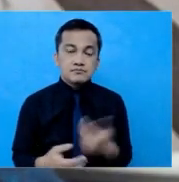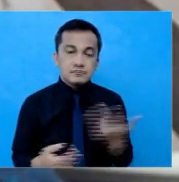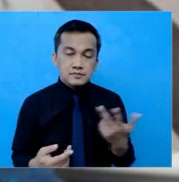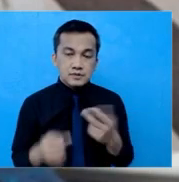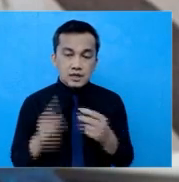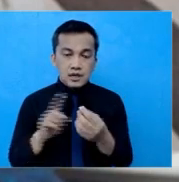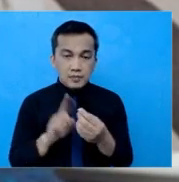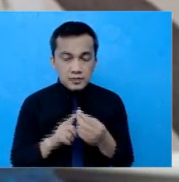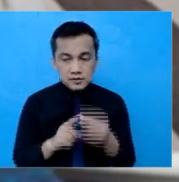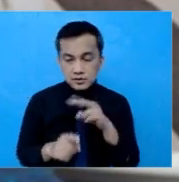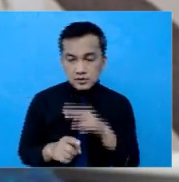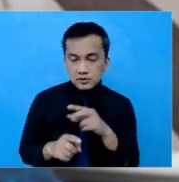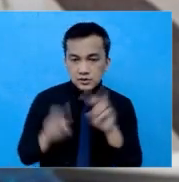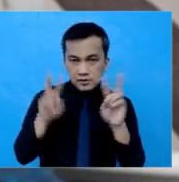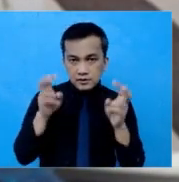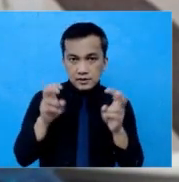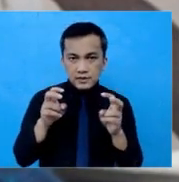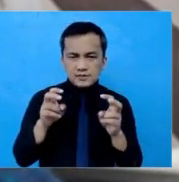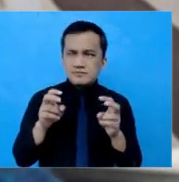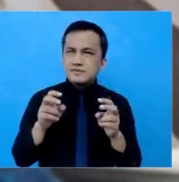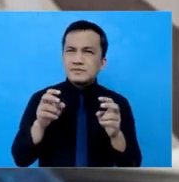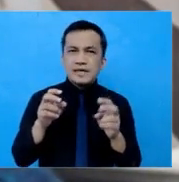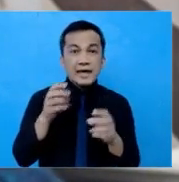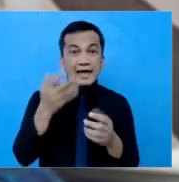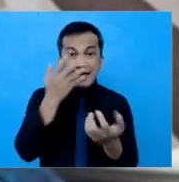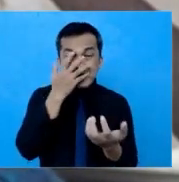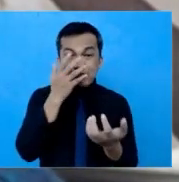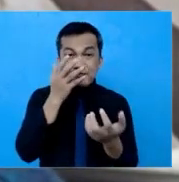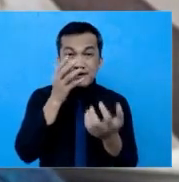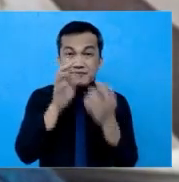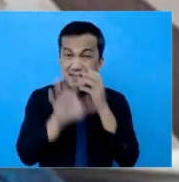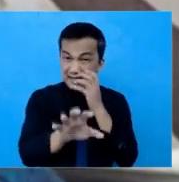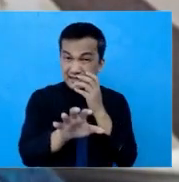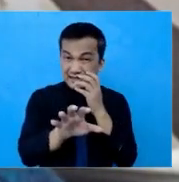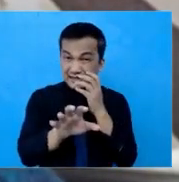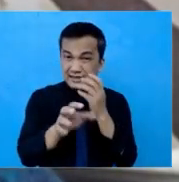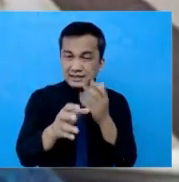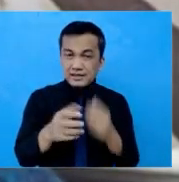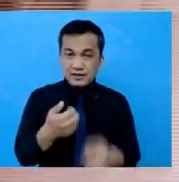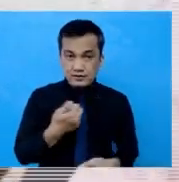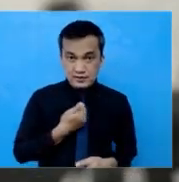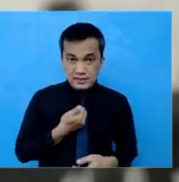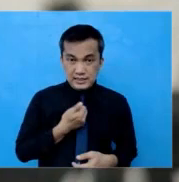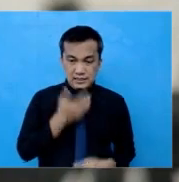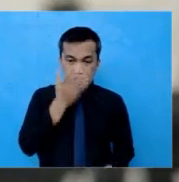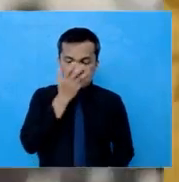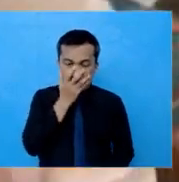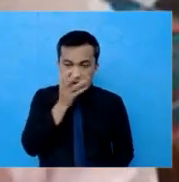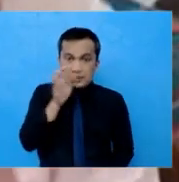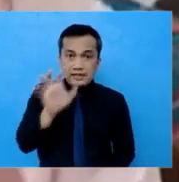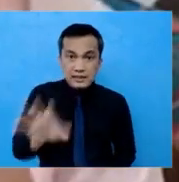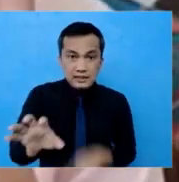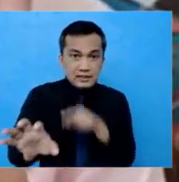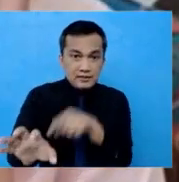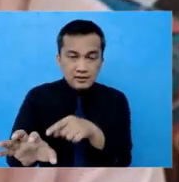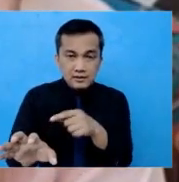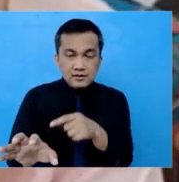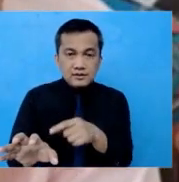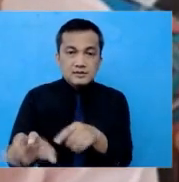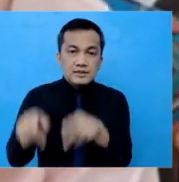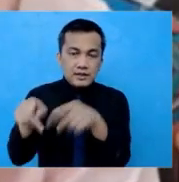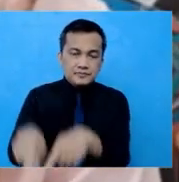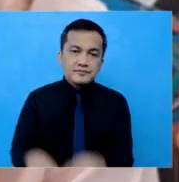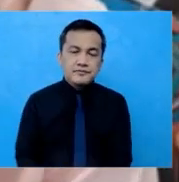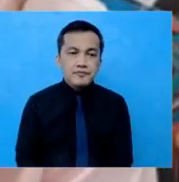ng tinatawag na empathy. Yung pang ilalagay mo sarili mo dun sa tao. Meron ka bang